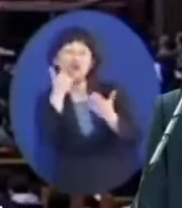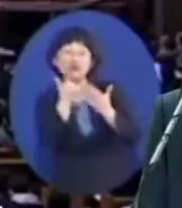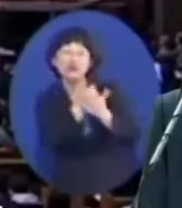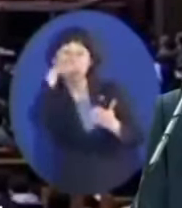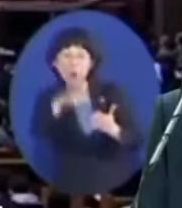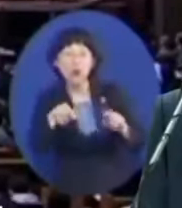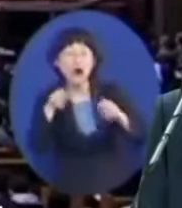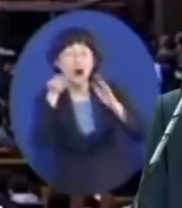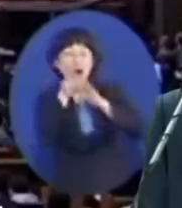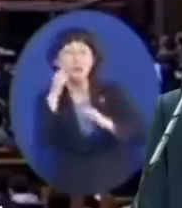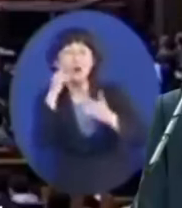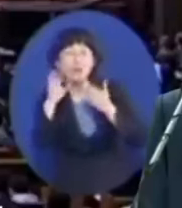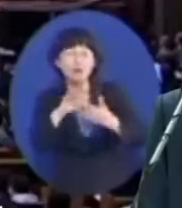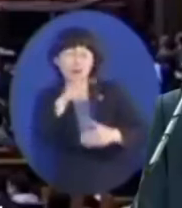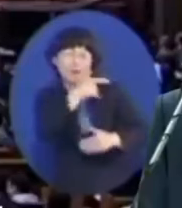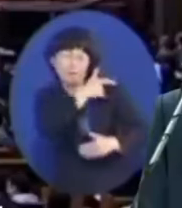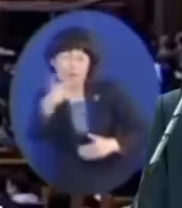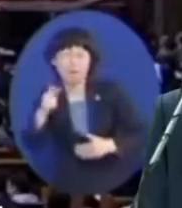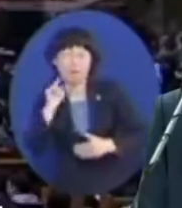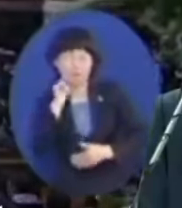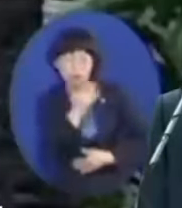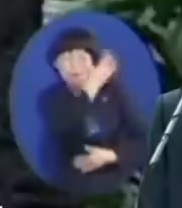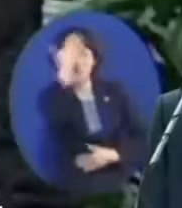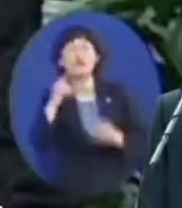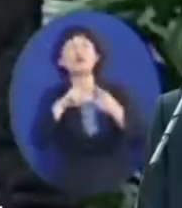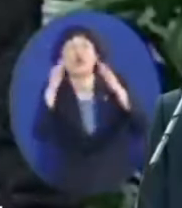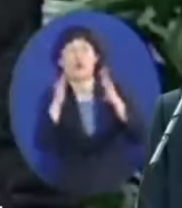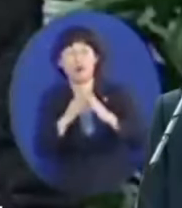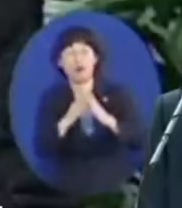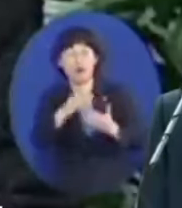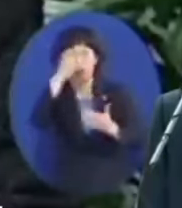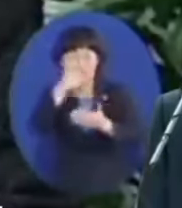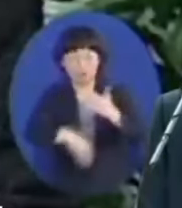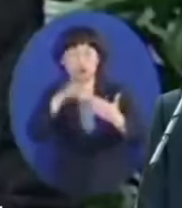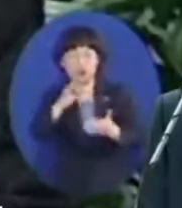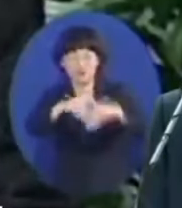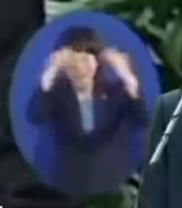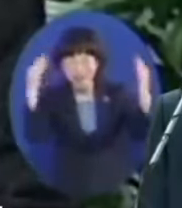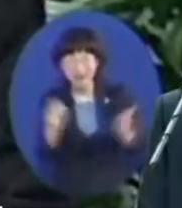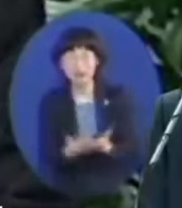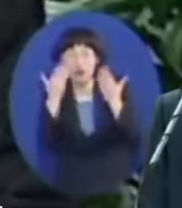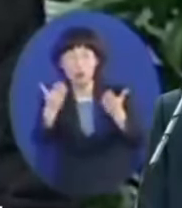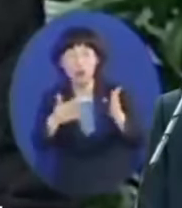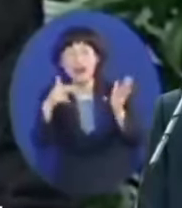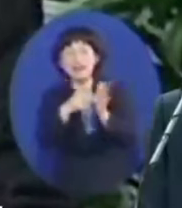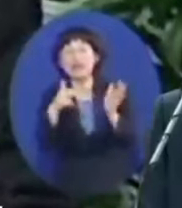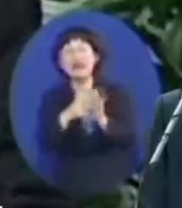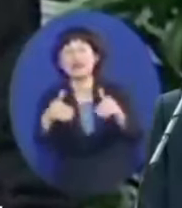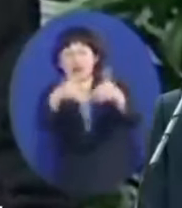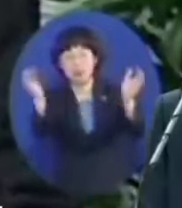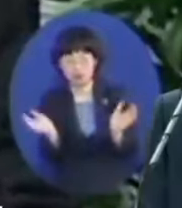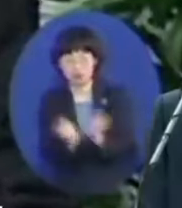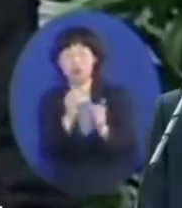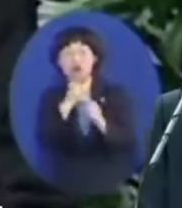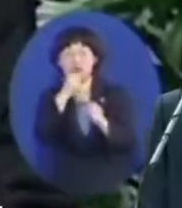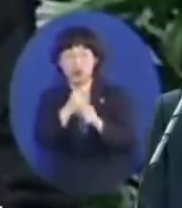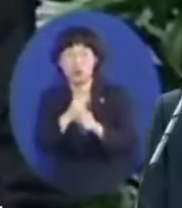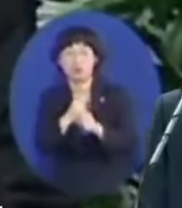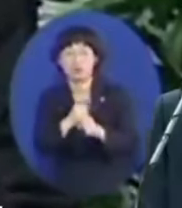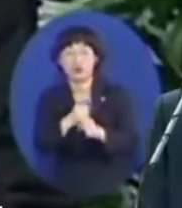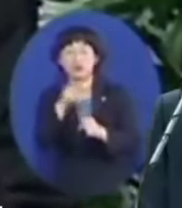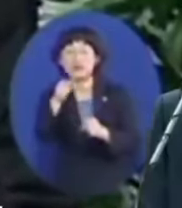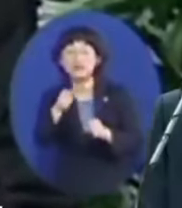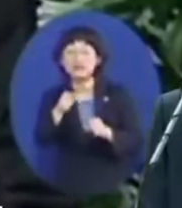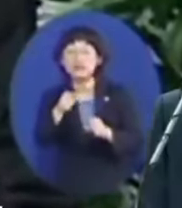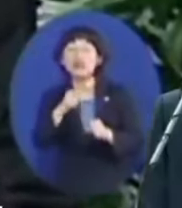제일 아름답고 큰 교회인 것입니다. 그 다음 남은 모든 재산을 다 들여서 록펠러 재단을 만들어가지고서 그 재단에서